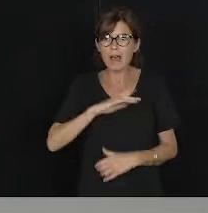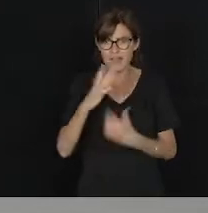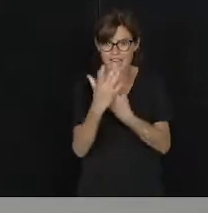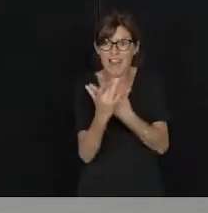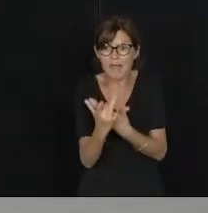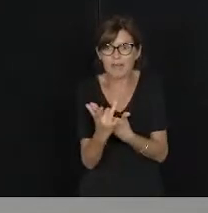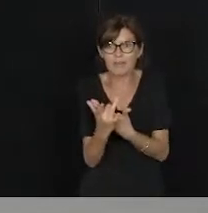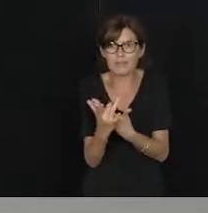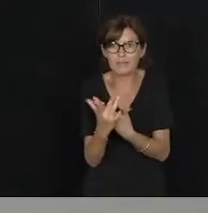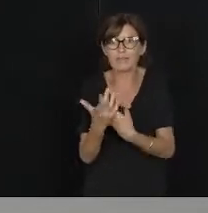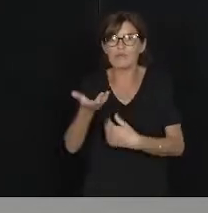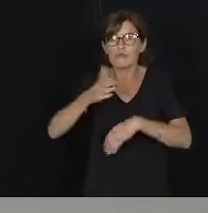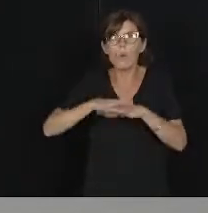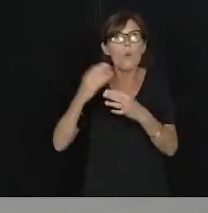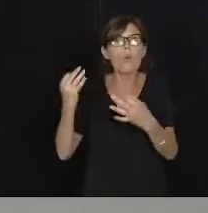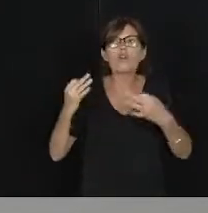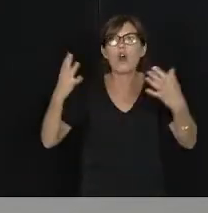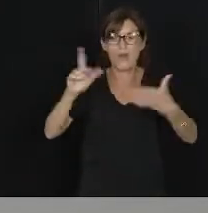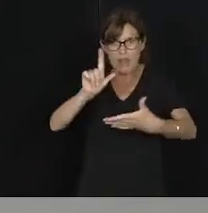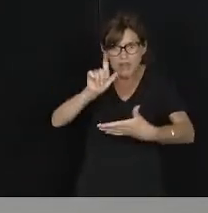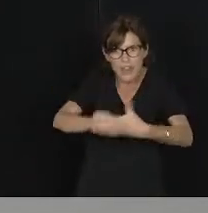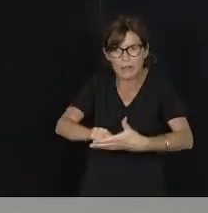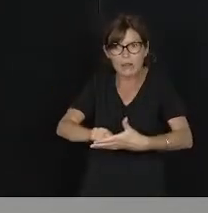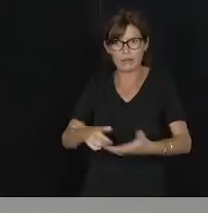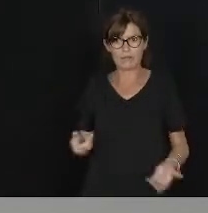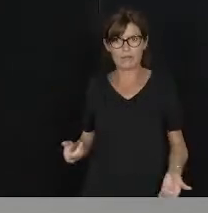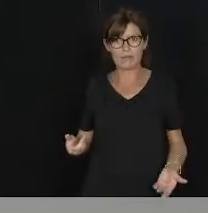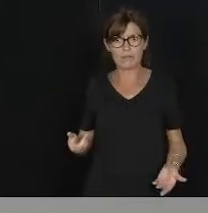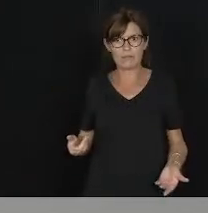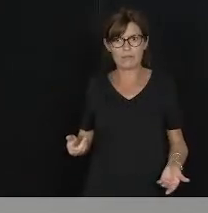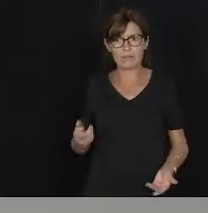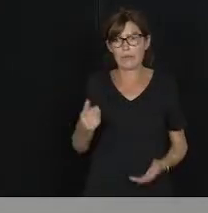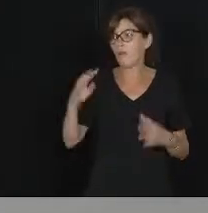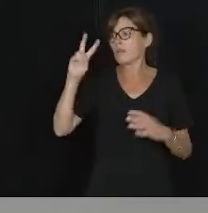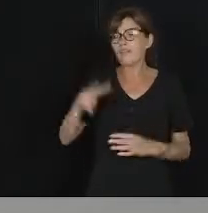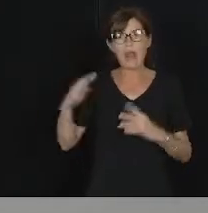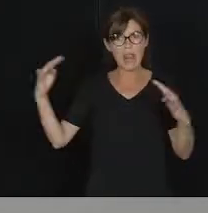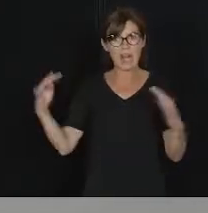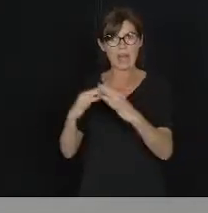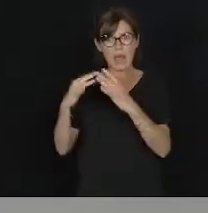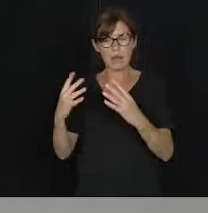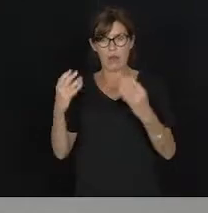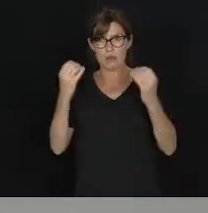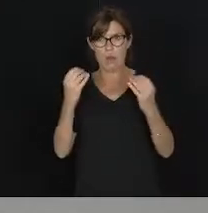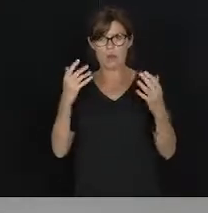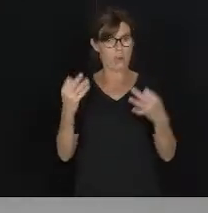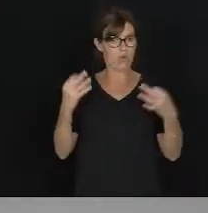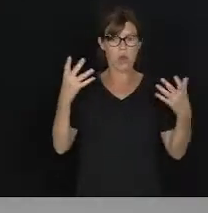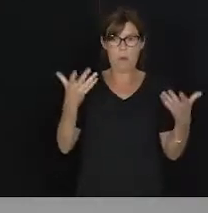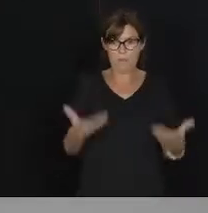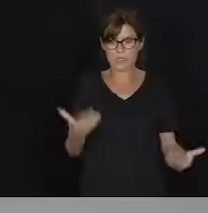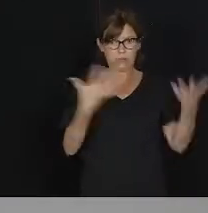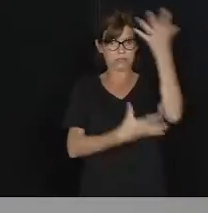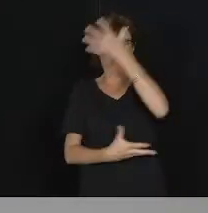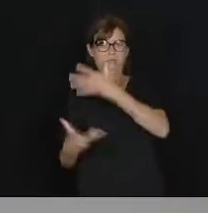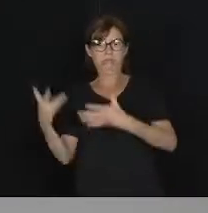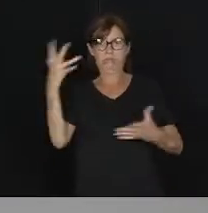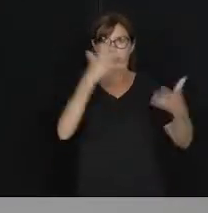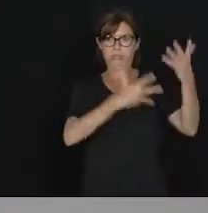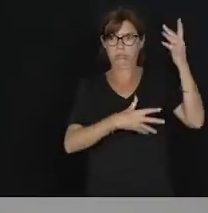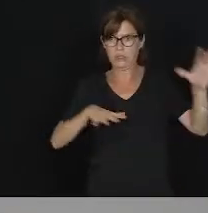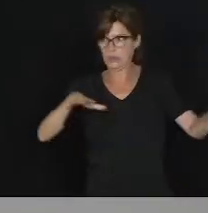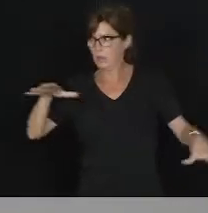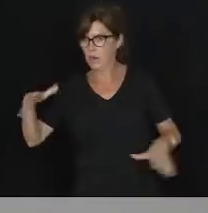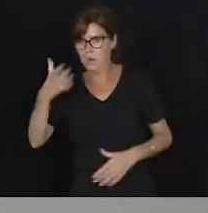fois l'extraordinaire de la guerre qui est mis en avant, puisque la guerre bouleverse les perceptions du temps présent, les épistoliers le